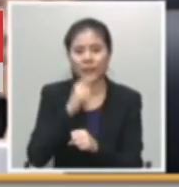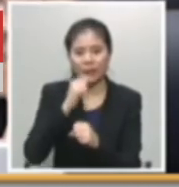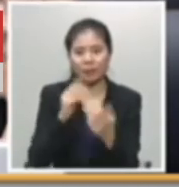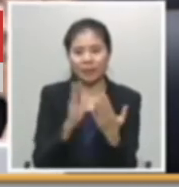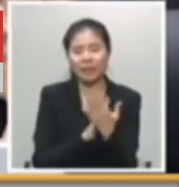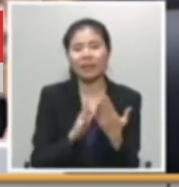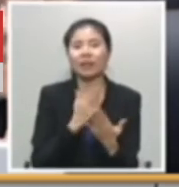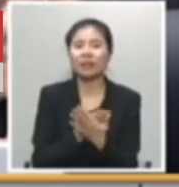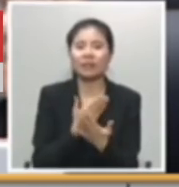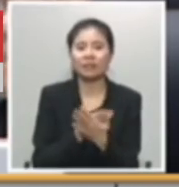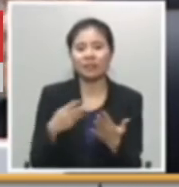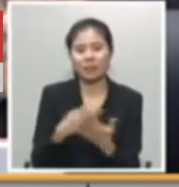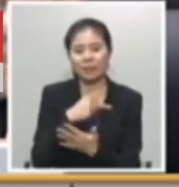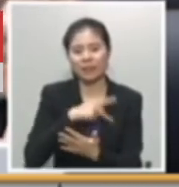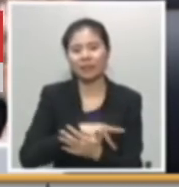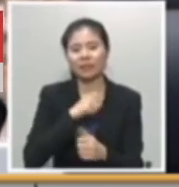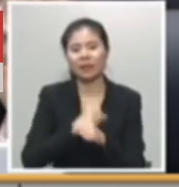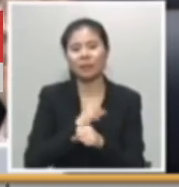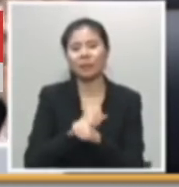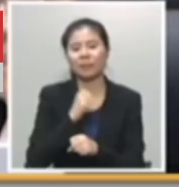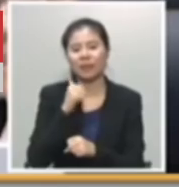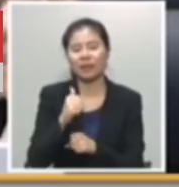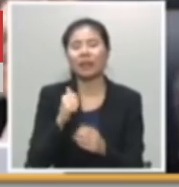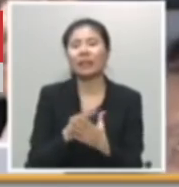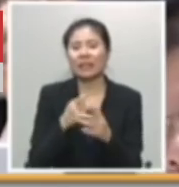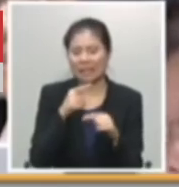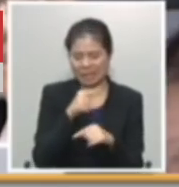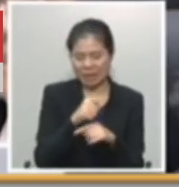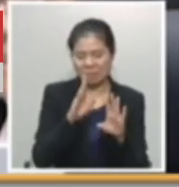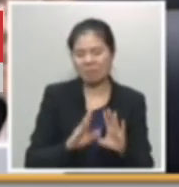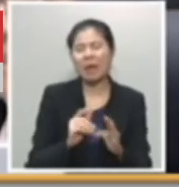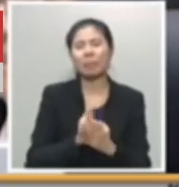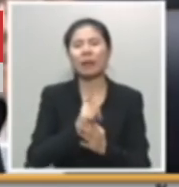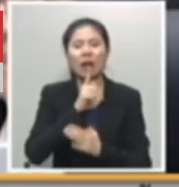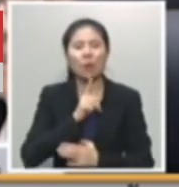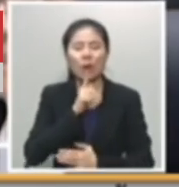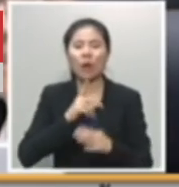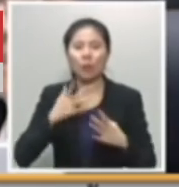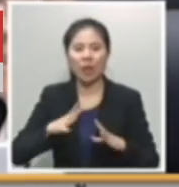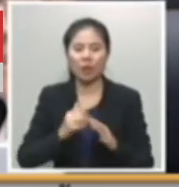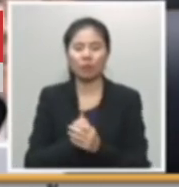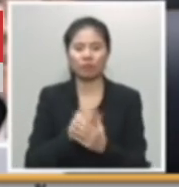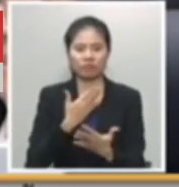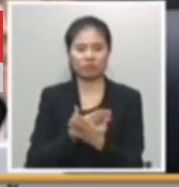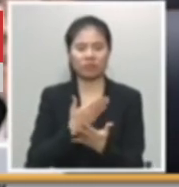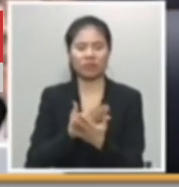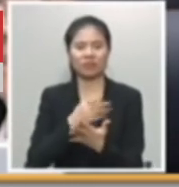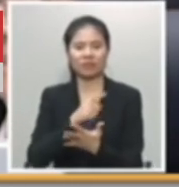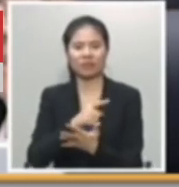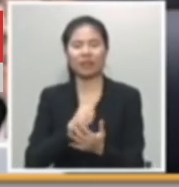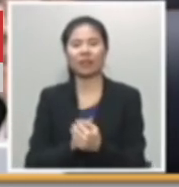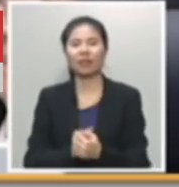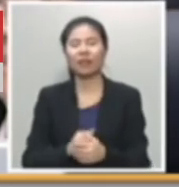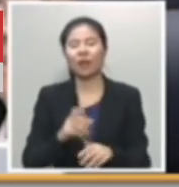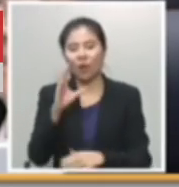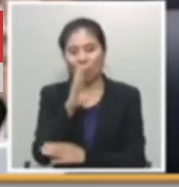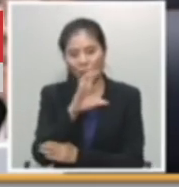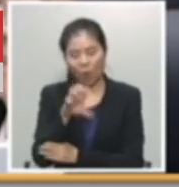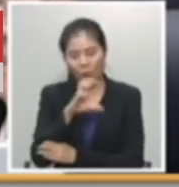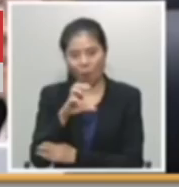ได้ได้เยอะแยะเลยไม่ต้องทำแบบนี้ไอ้แบบนี้มันล้าสมัยแล้วนะและไอ้งบประมาณนะฮะที่ไปฝังหลอกเอาไ